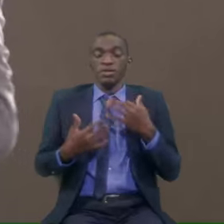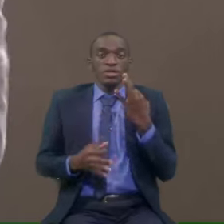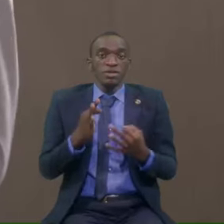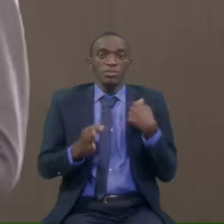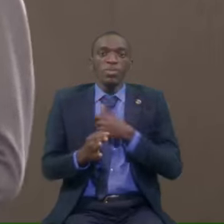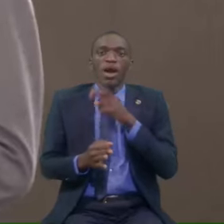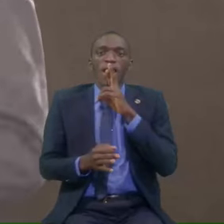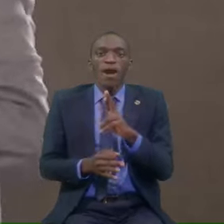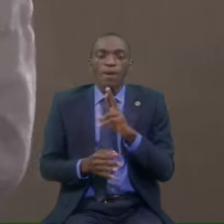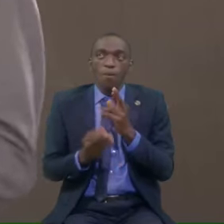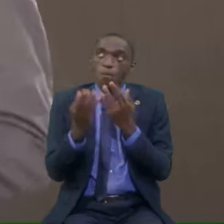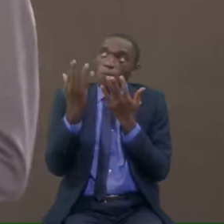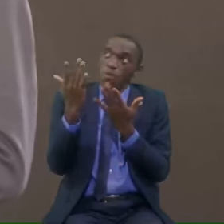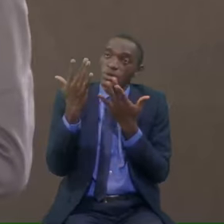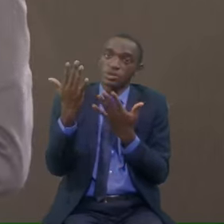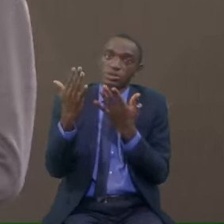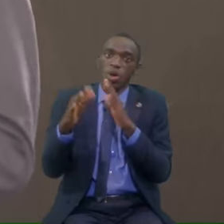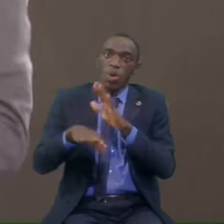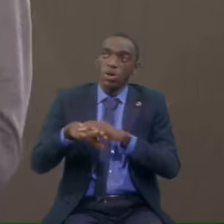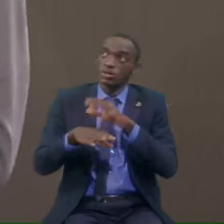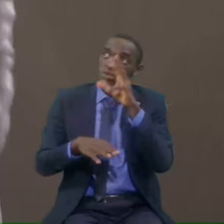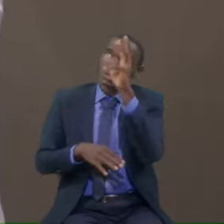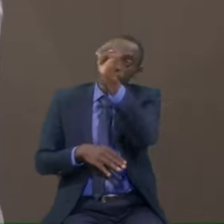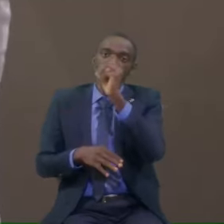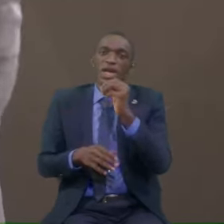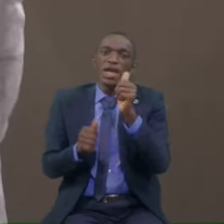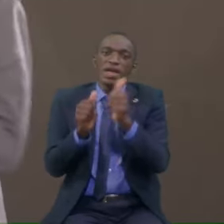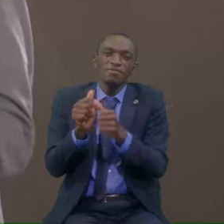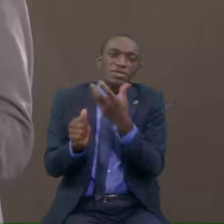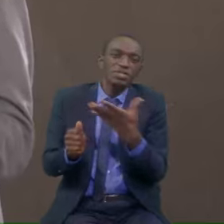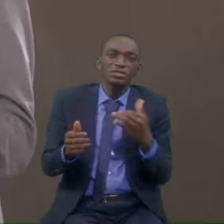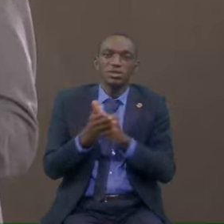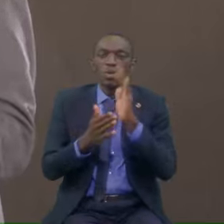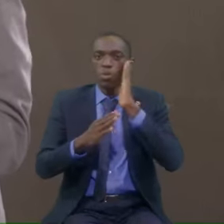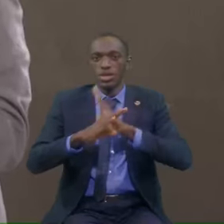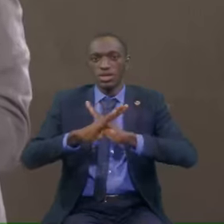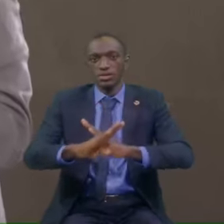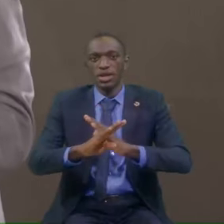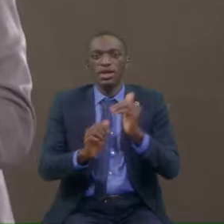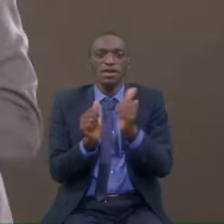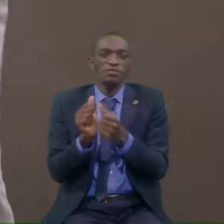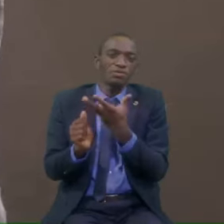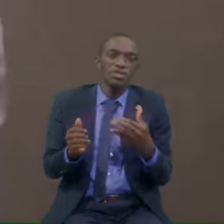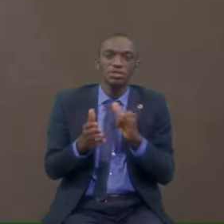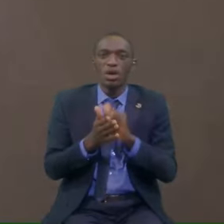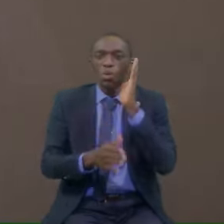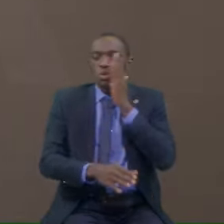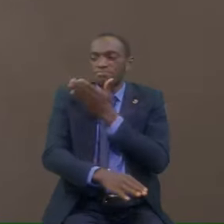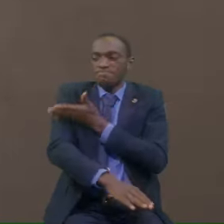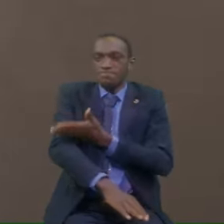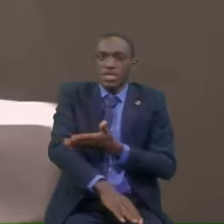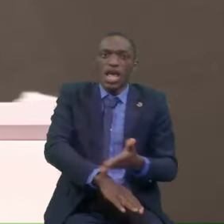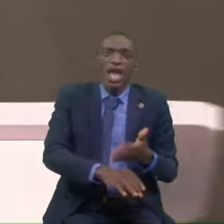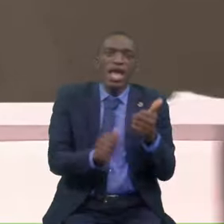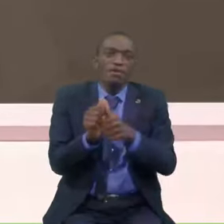lui, tout ce qui va empêcher, tout ce qui va diminuer, tout ce